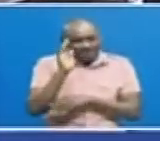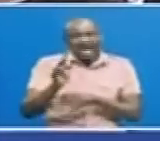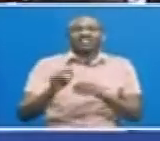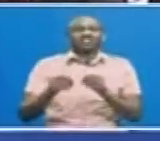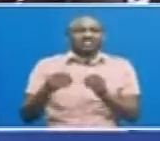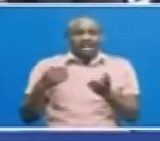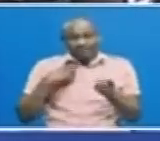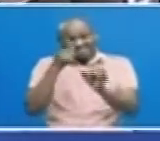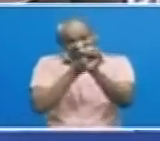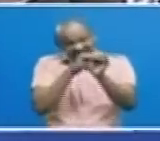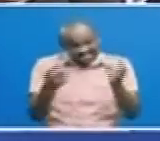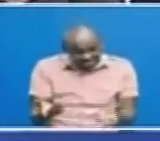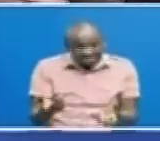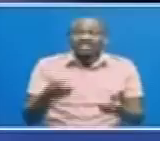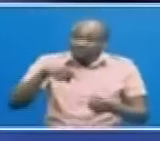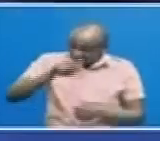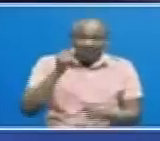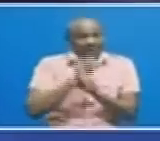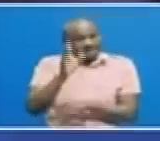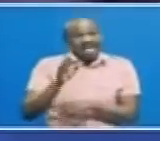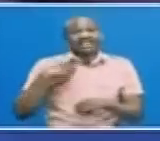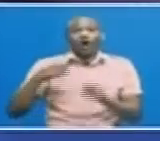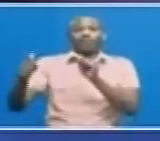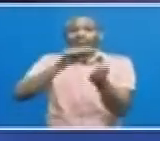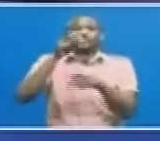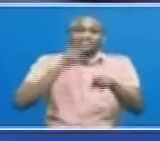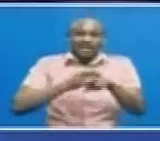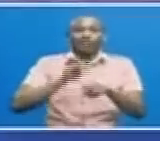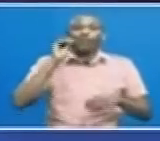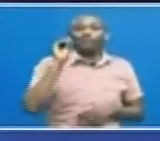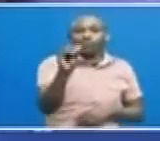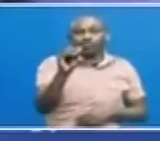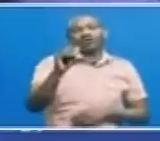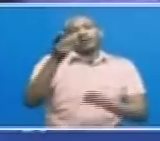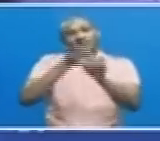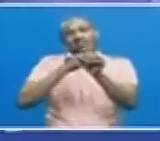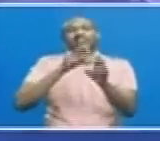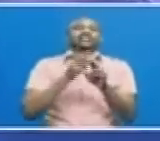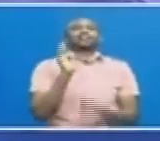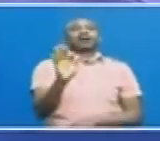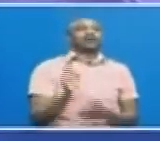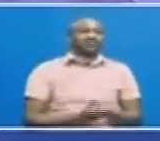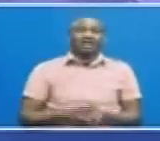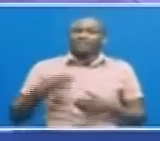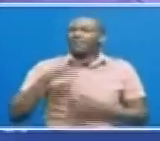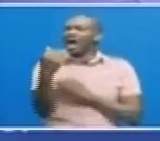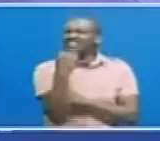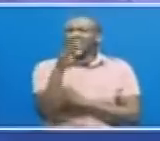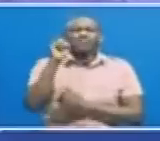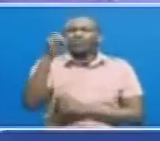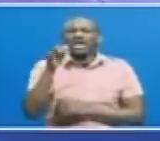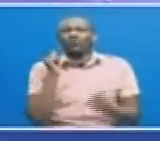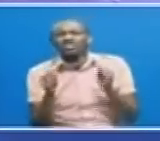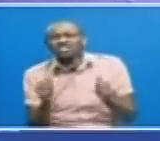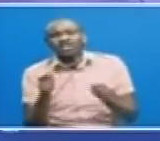kama vile Mercedes. Ndio maana akabatizwa jina Muya wa Mercedes. Watu wanauliza nanga Muya gani